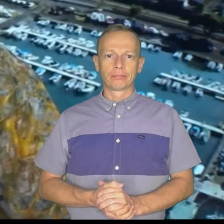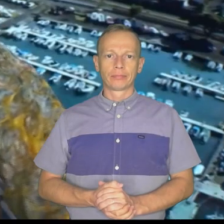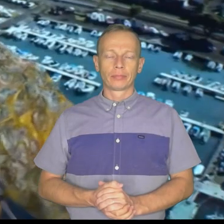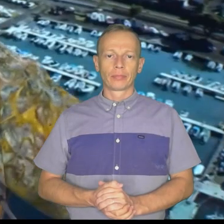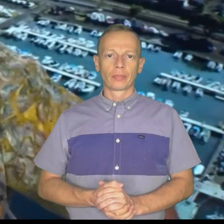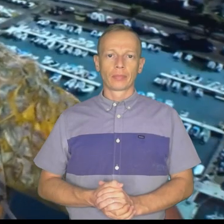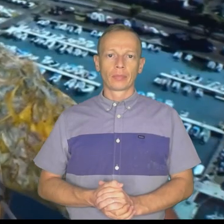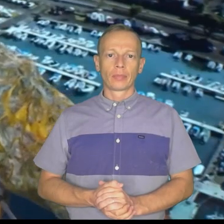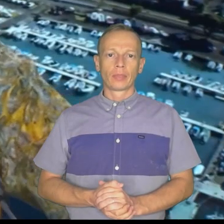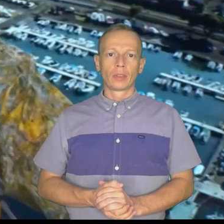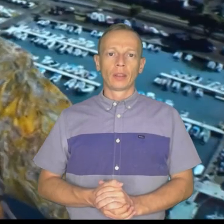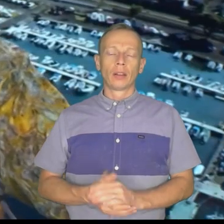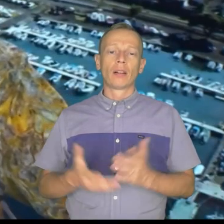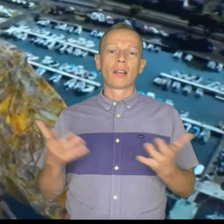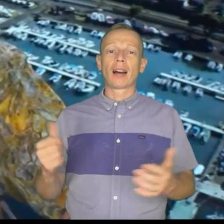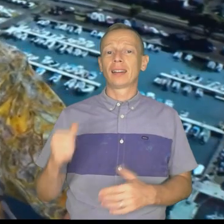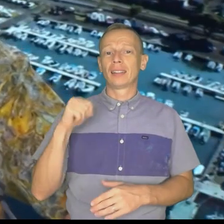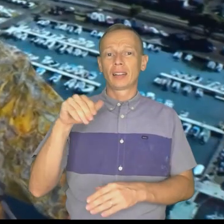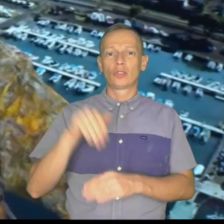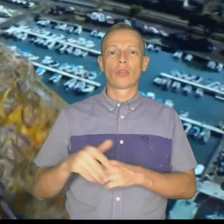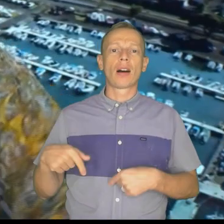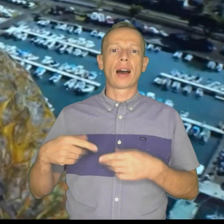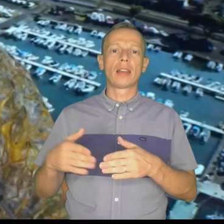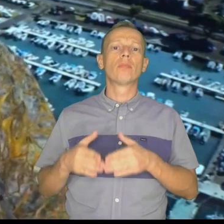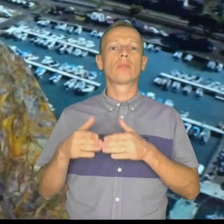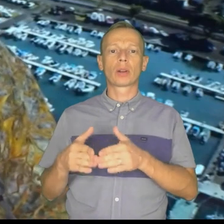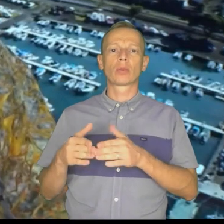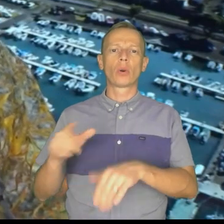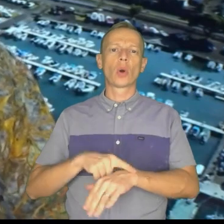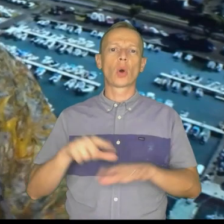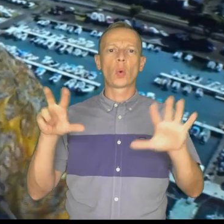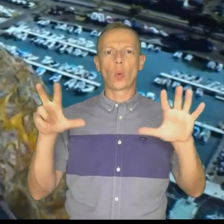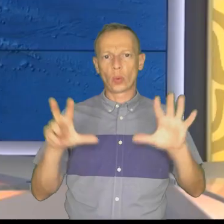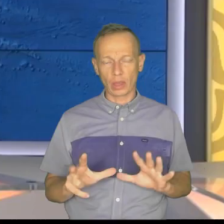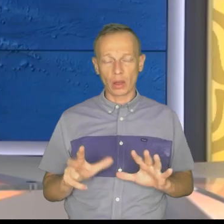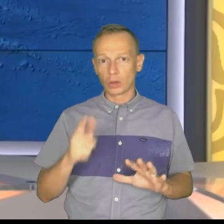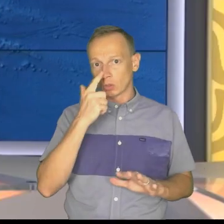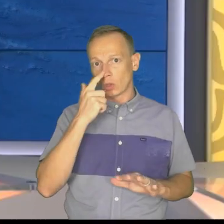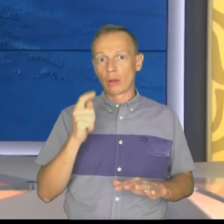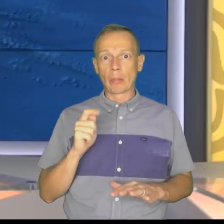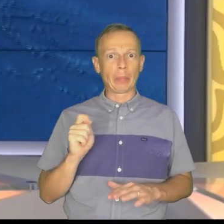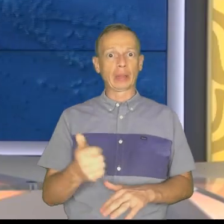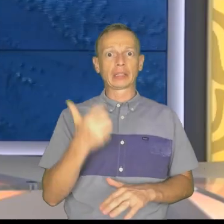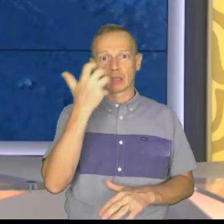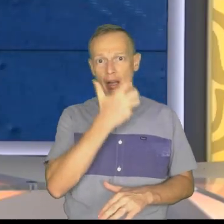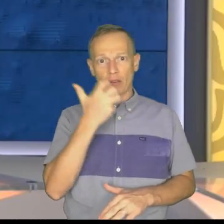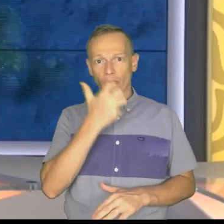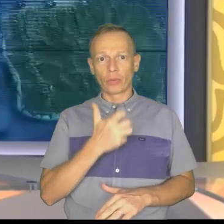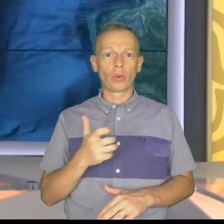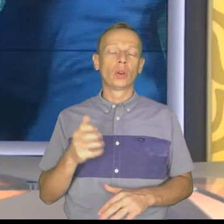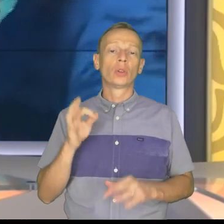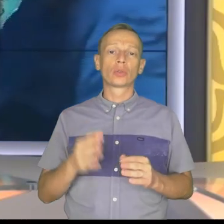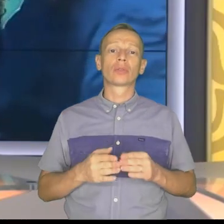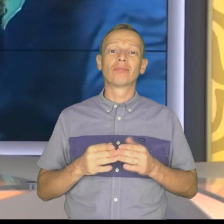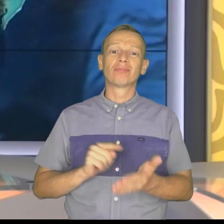Et cette sortie en mer qui a failli tourner au drame, c'était hier soir aux alentours de 20h. Le navire de la Marine nationale,